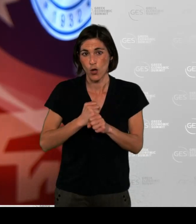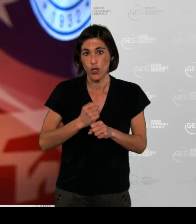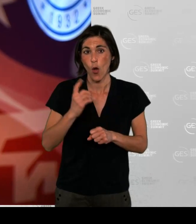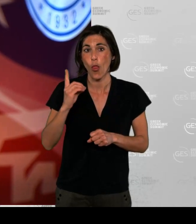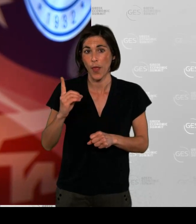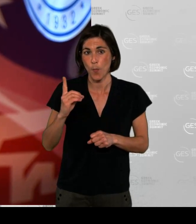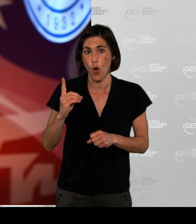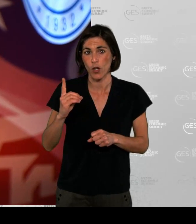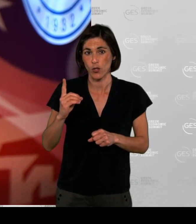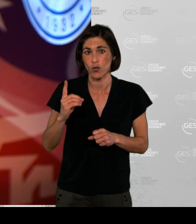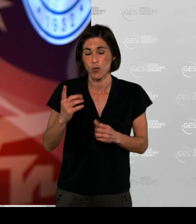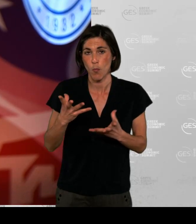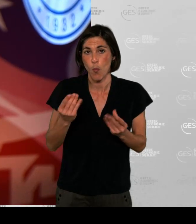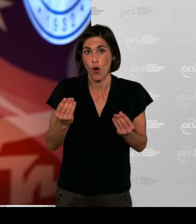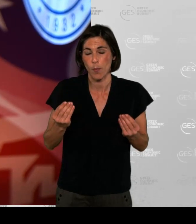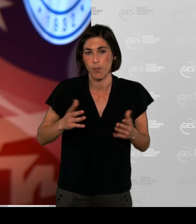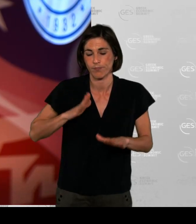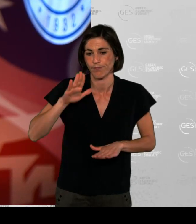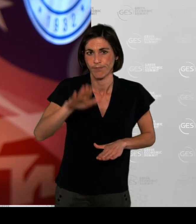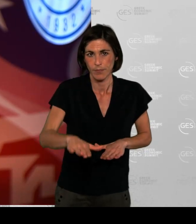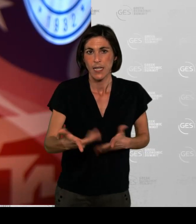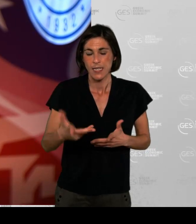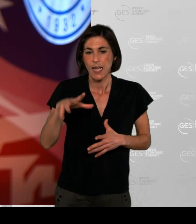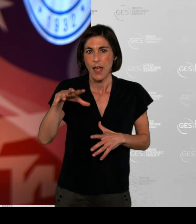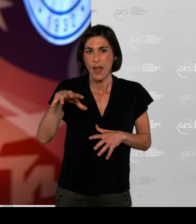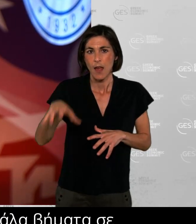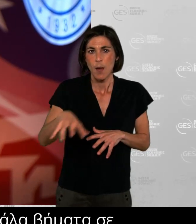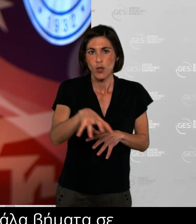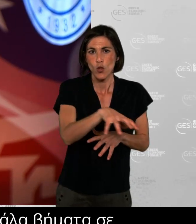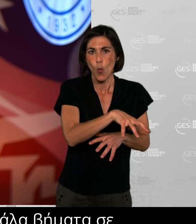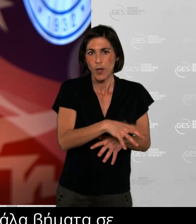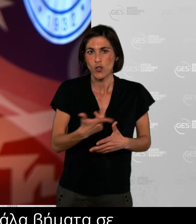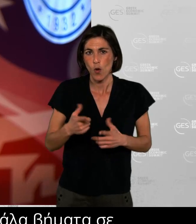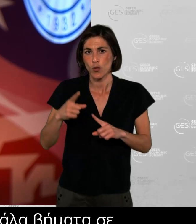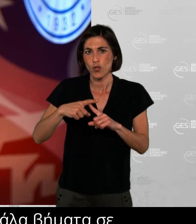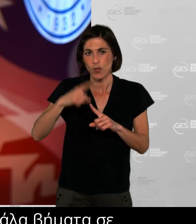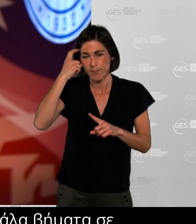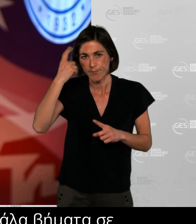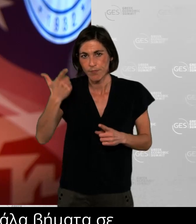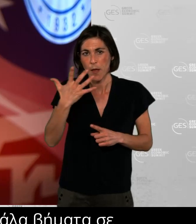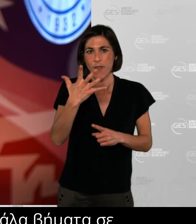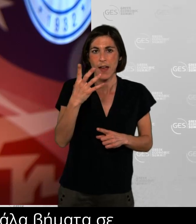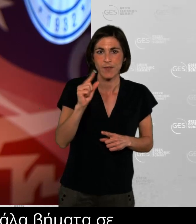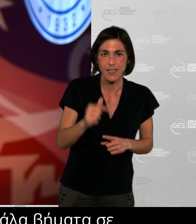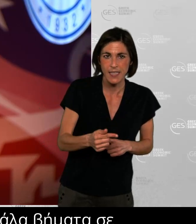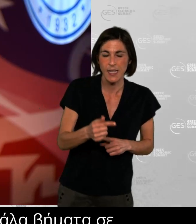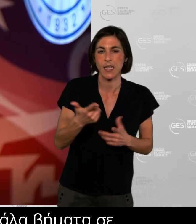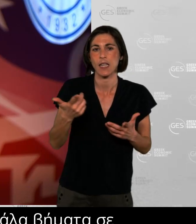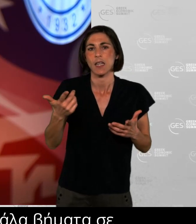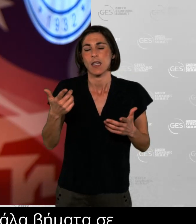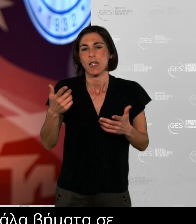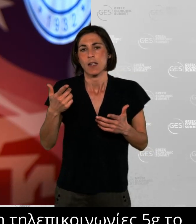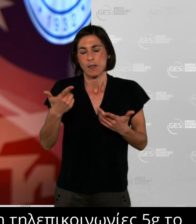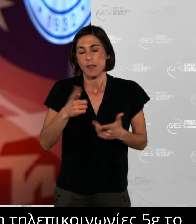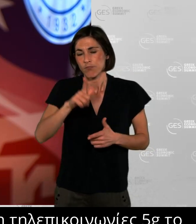βήματα σε επιστημονικά πεδία όπως η τεχνητή νοημοσύνη, οι τηλεπικοινωνίες 5G, το διαδίκτυο των αντικειμένων. Καμαρώνουμε